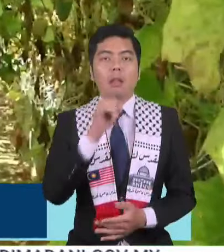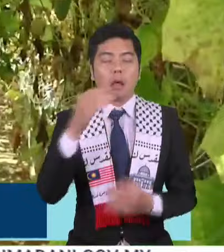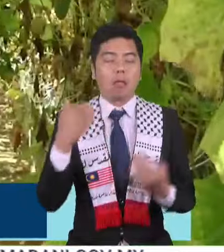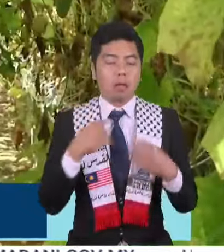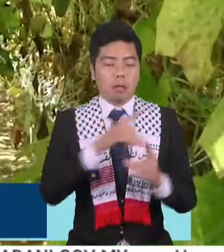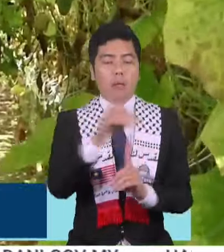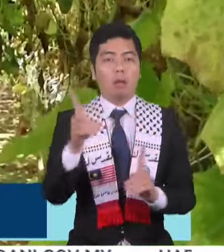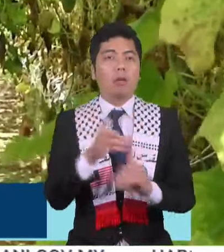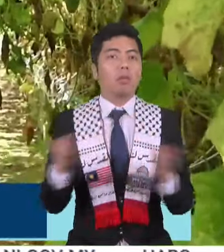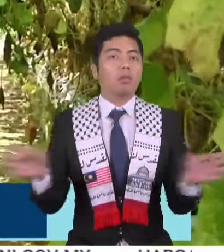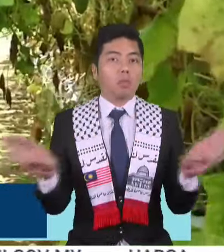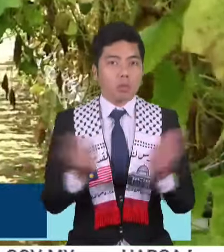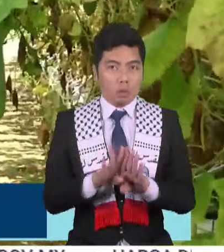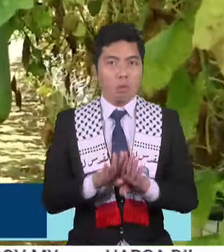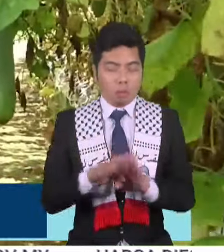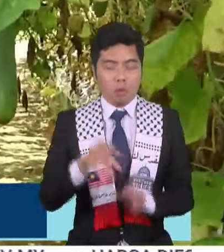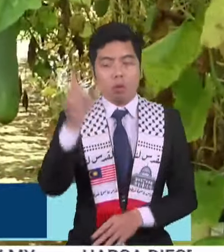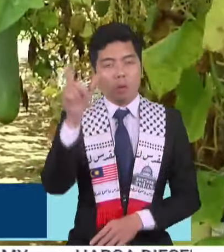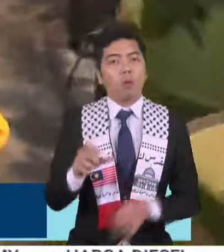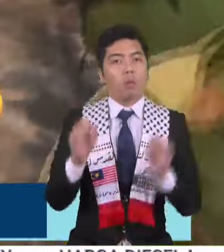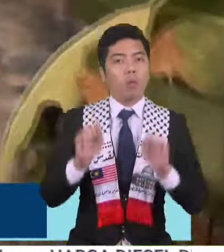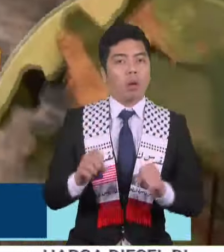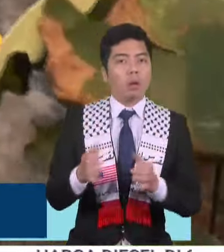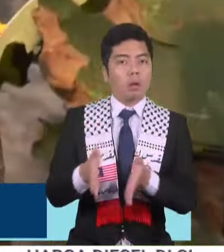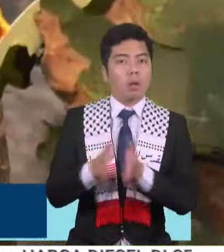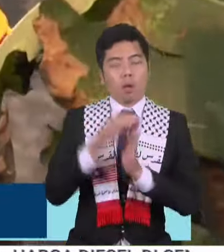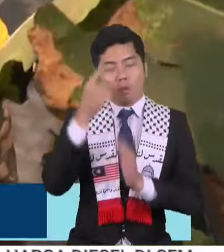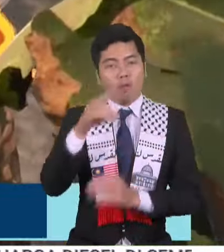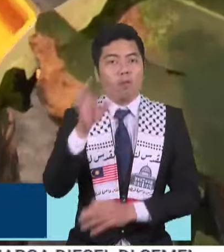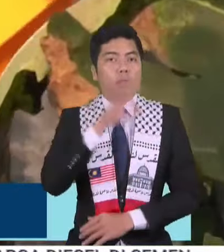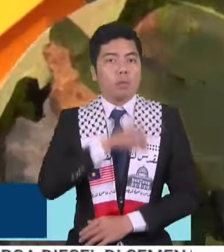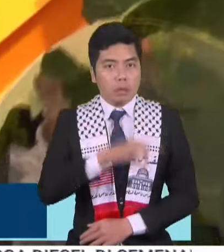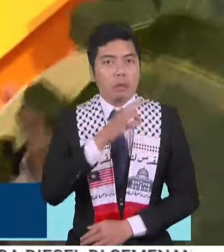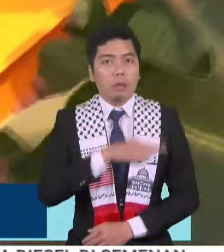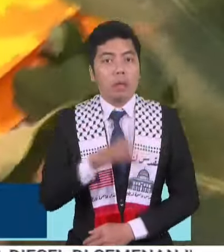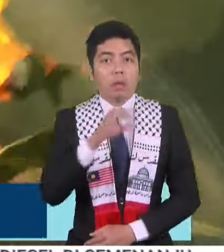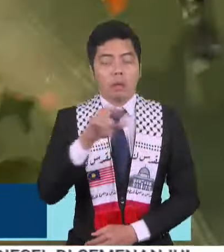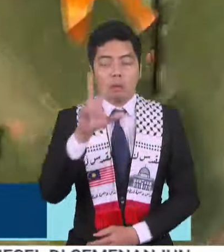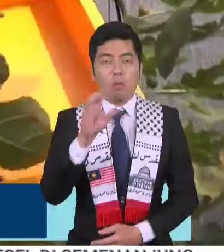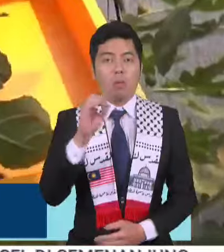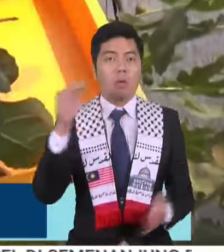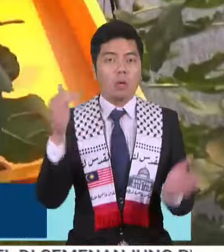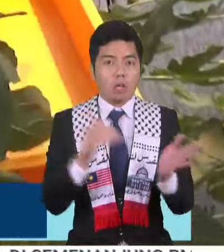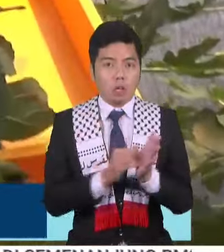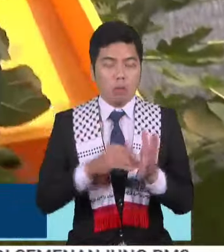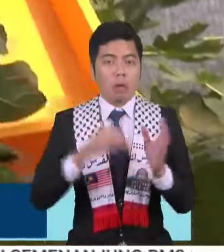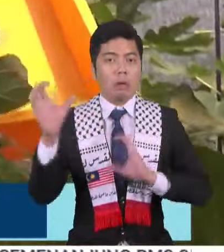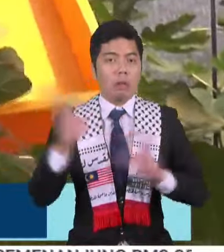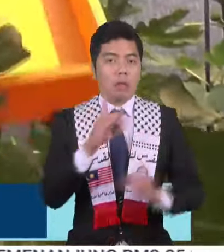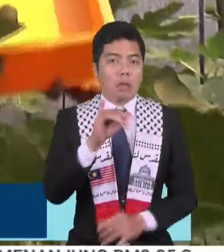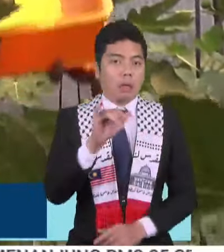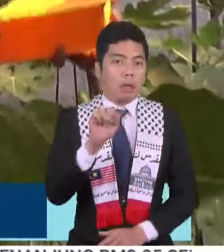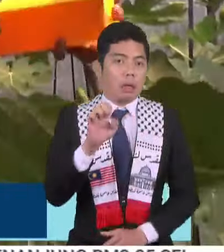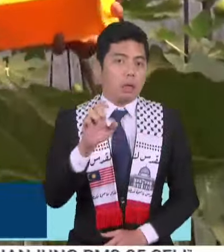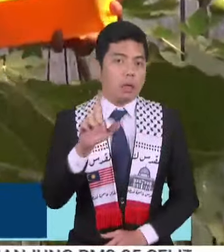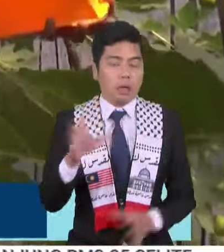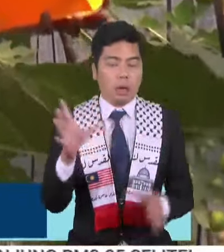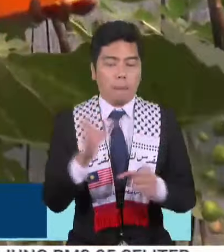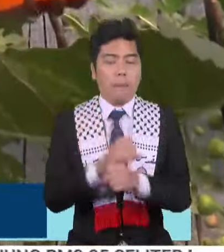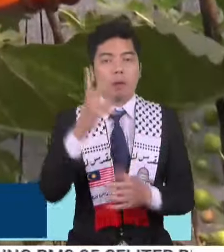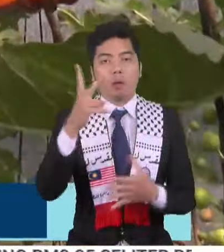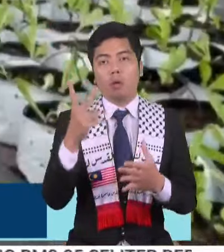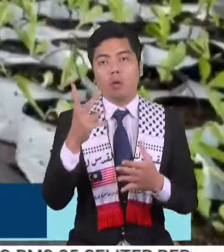tutup. Individu berkelayakan disaran memohon untuk memperoleh manfaat dan 30,000 pemilik kenderaan diesel bakal